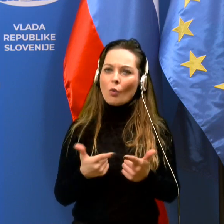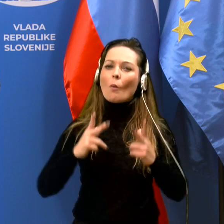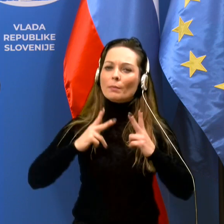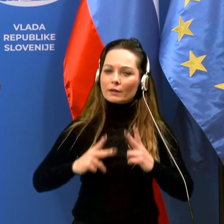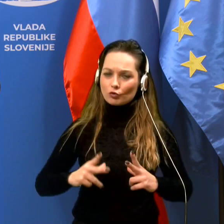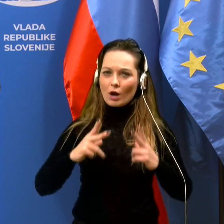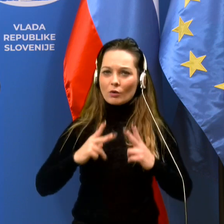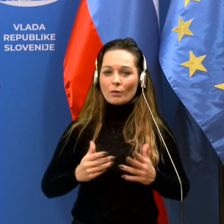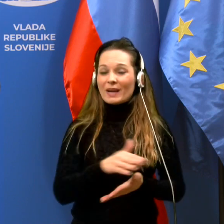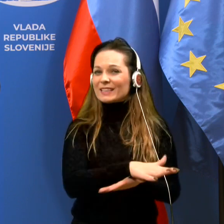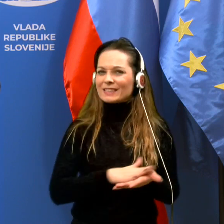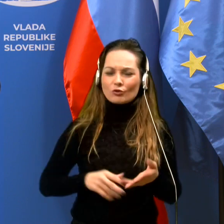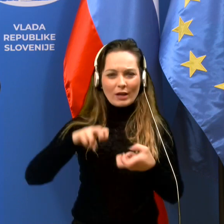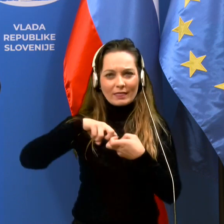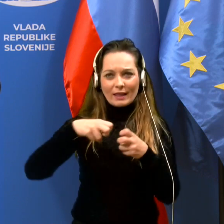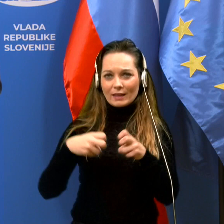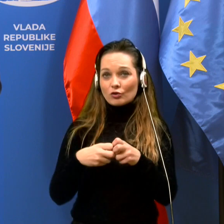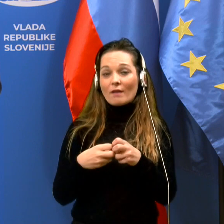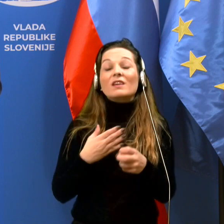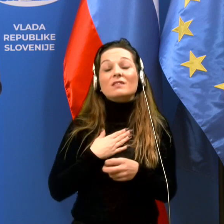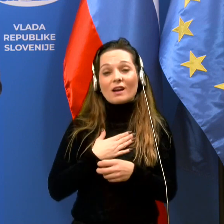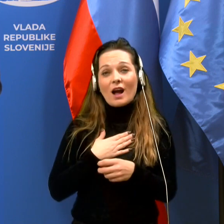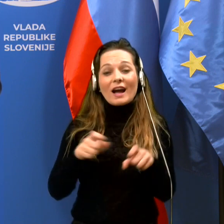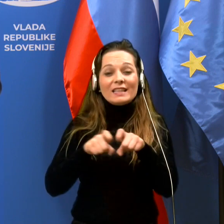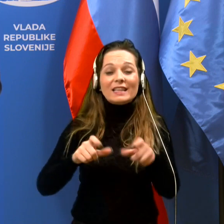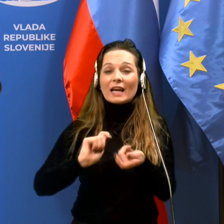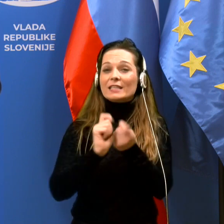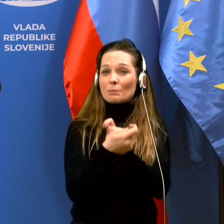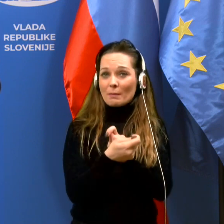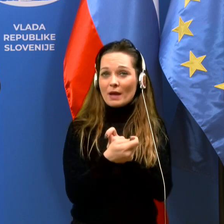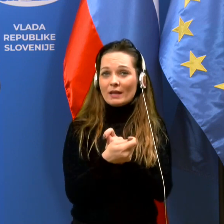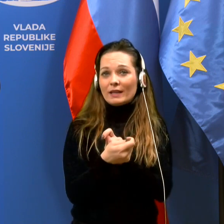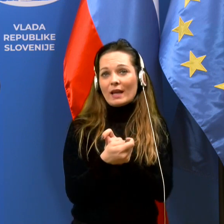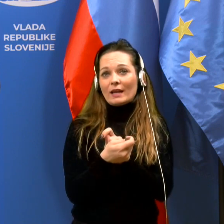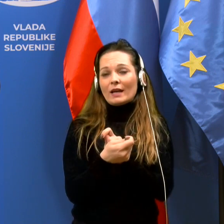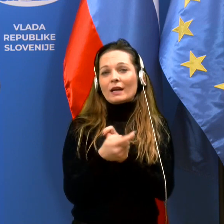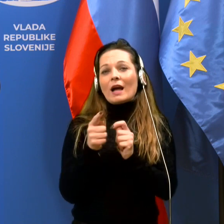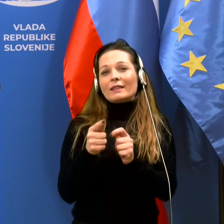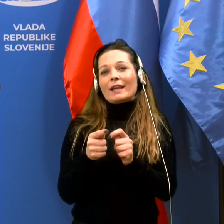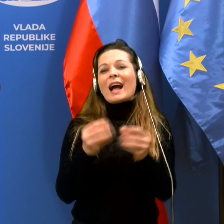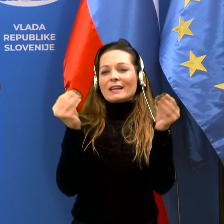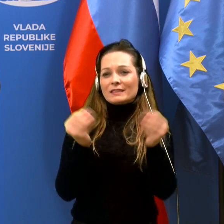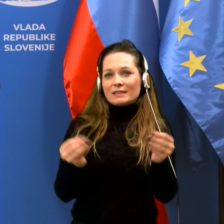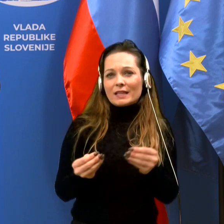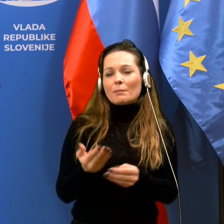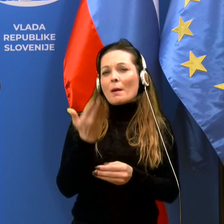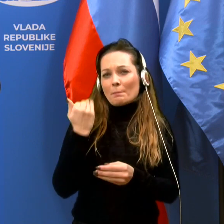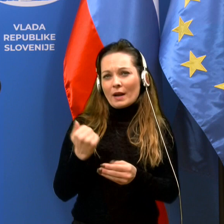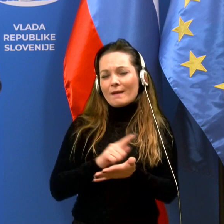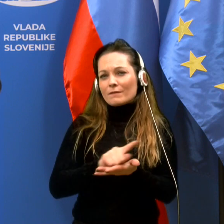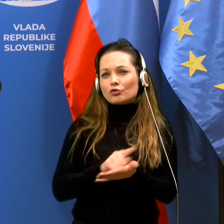pričakujemo začetne težave zaradi spremenjenega bioritma v času pouka na